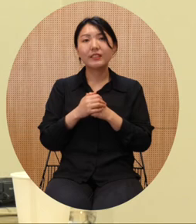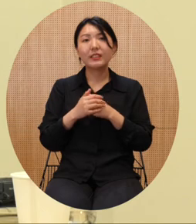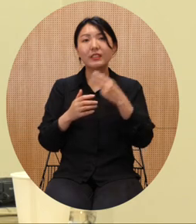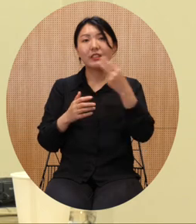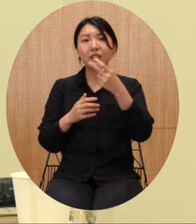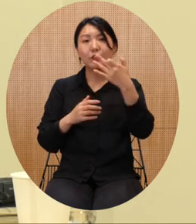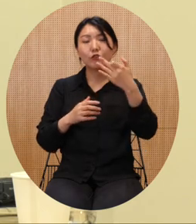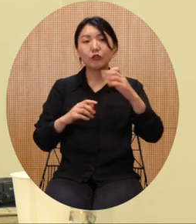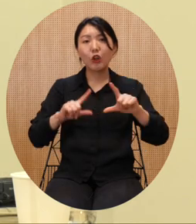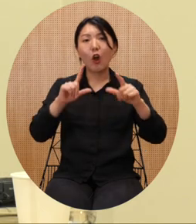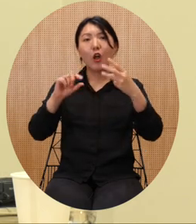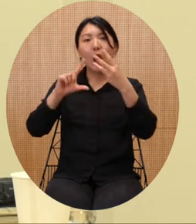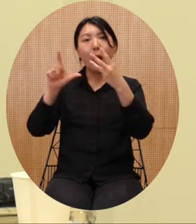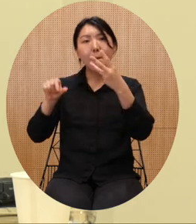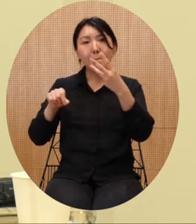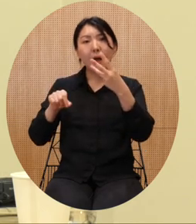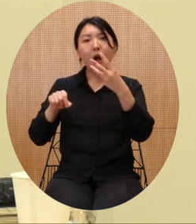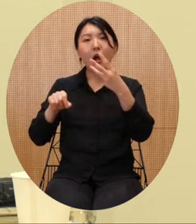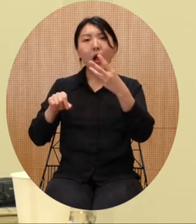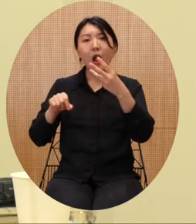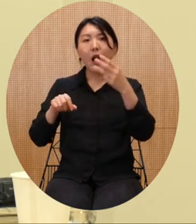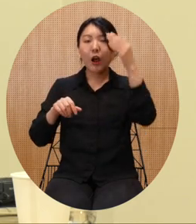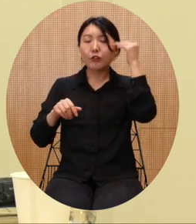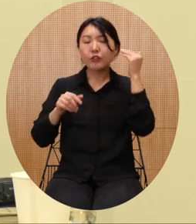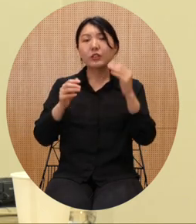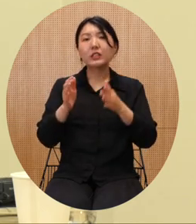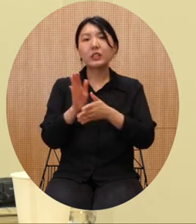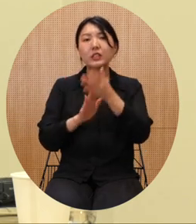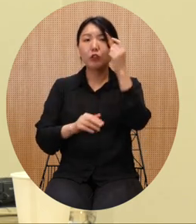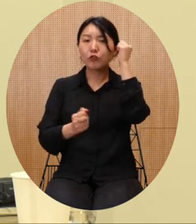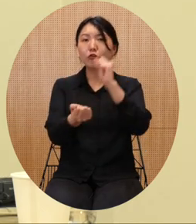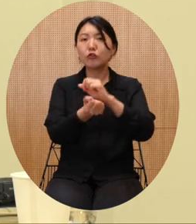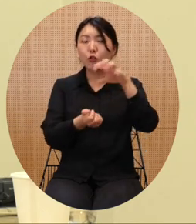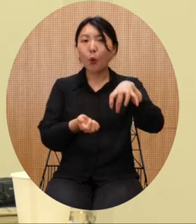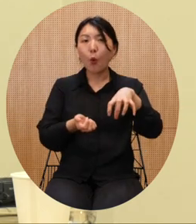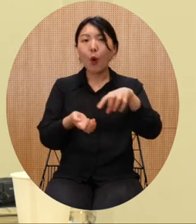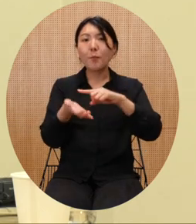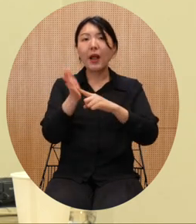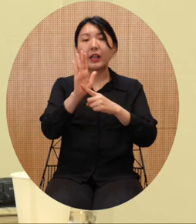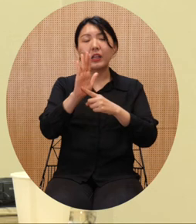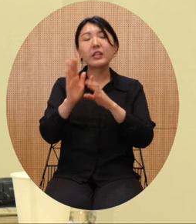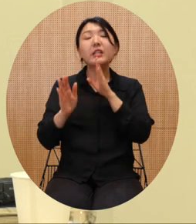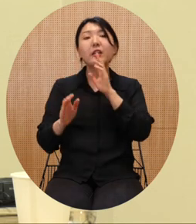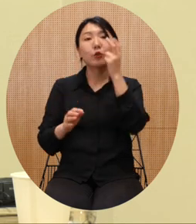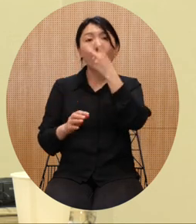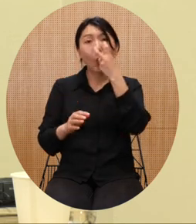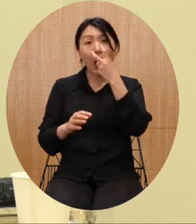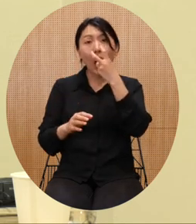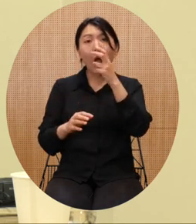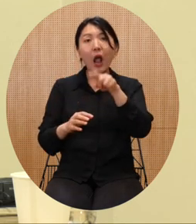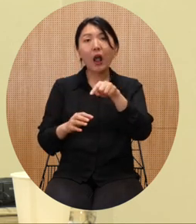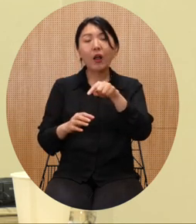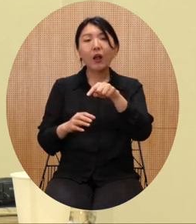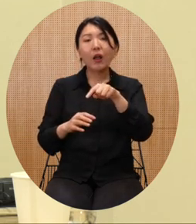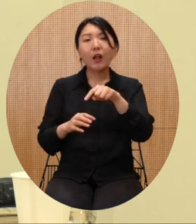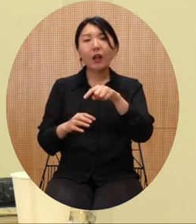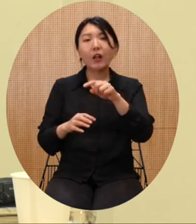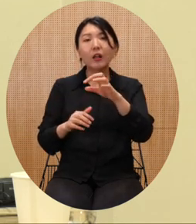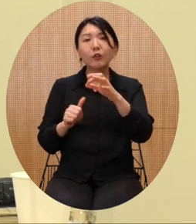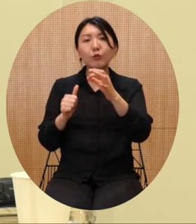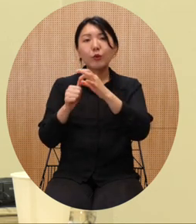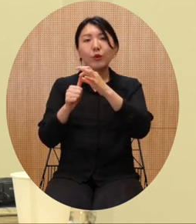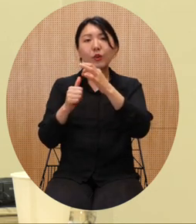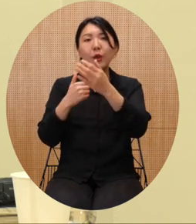3월에 시흥시가 발표해서 한국도시연구소가 실시했던 실태조사 연구에서는 주거비를 지원받는 경우에 이사할 계획이